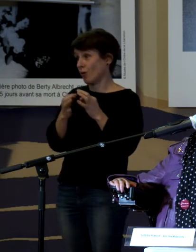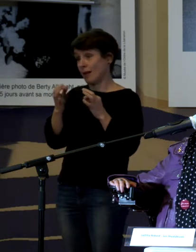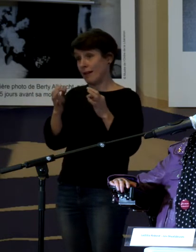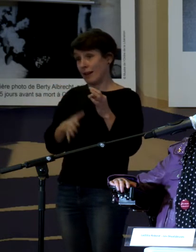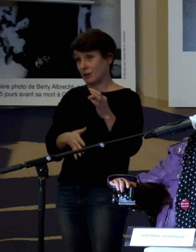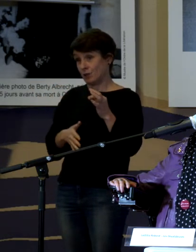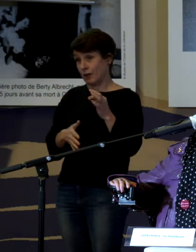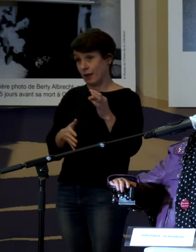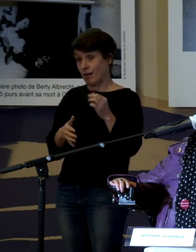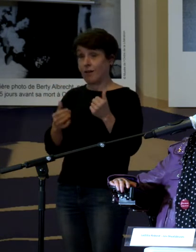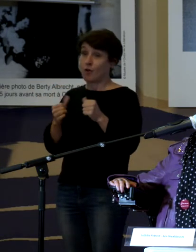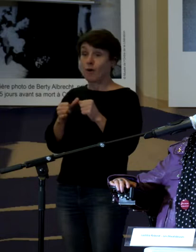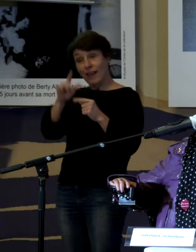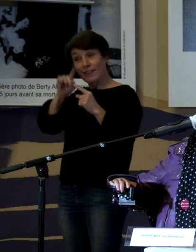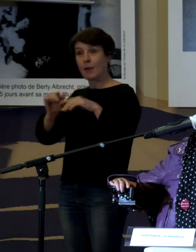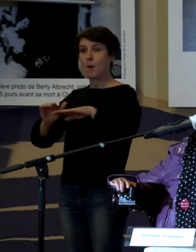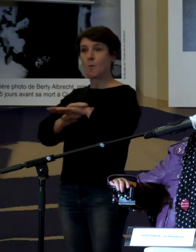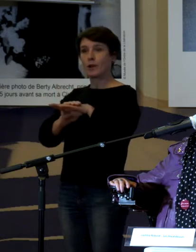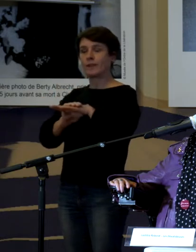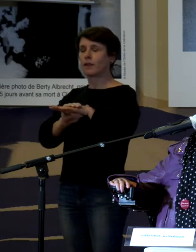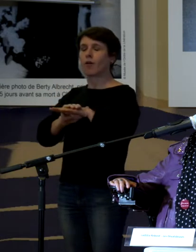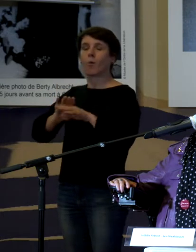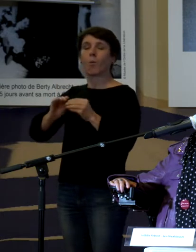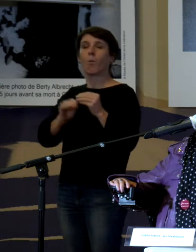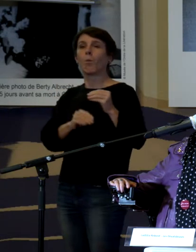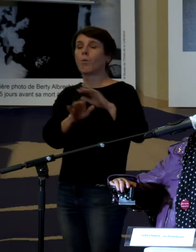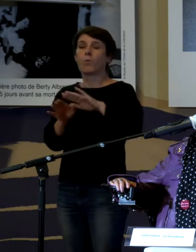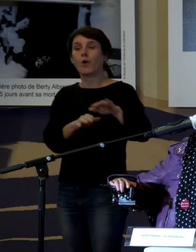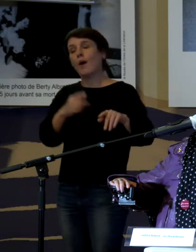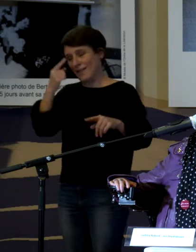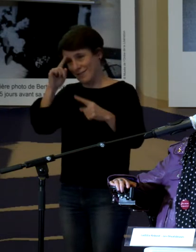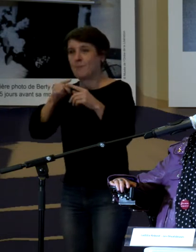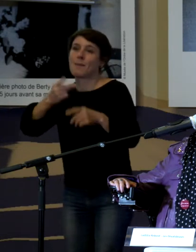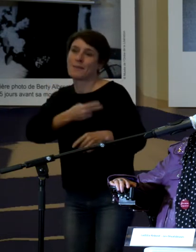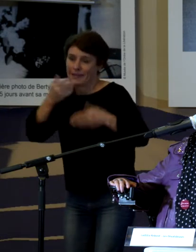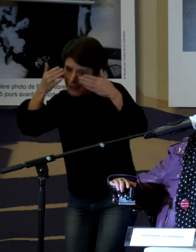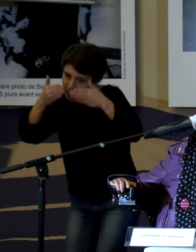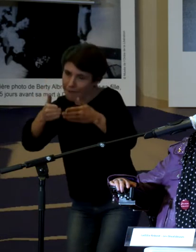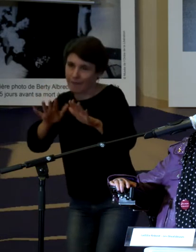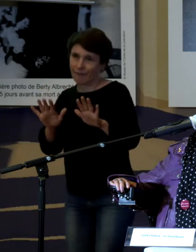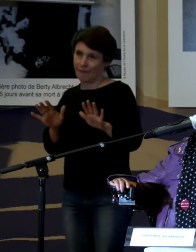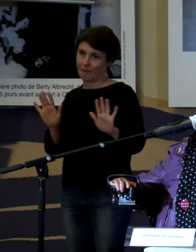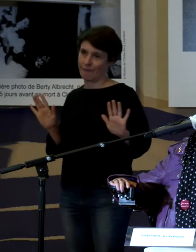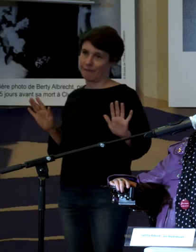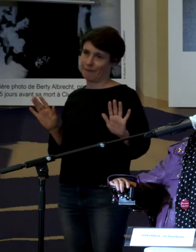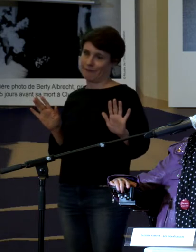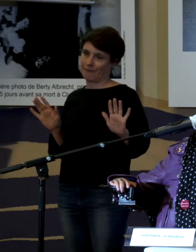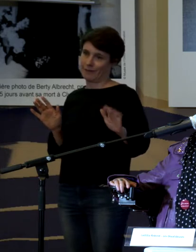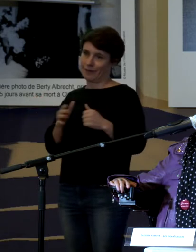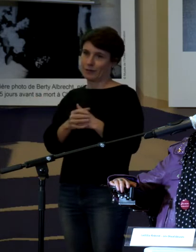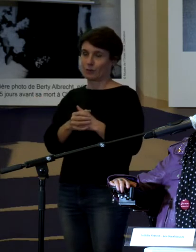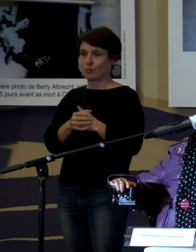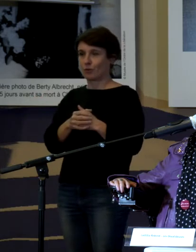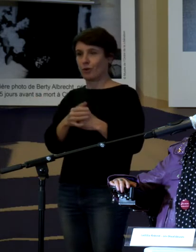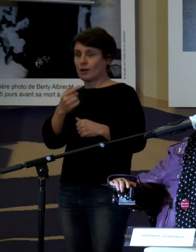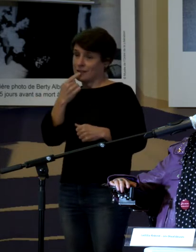à dépolitiser la question du handicap, à l'énoncer toujours hein, dans le registre, alors soit moral et compassionnel, et